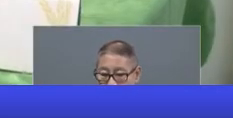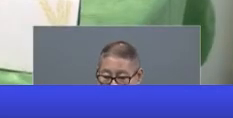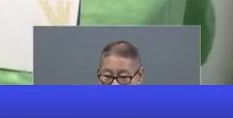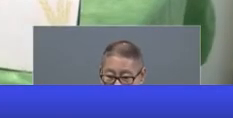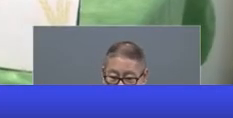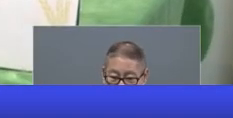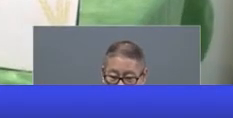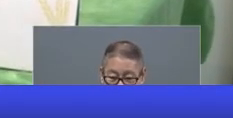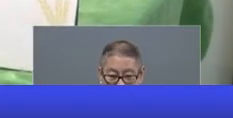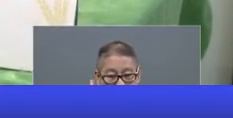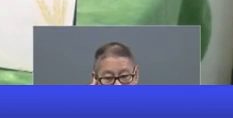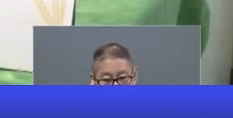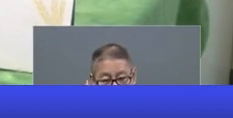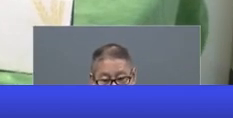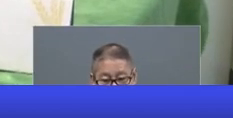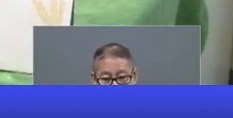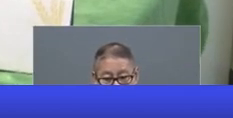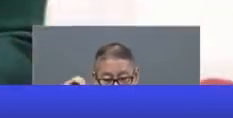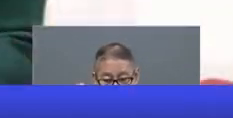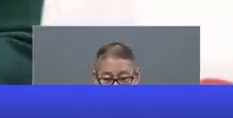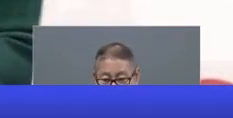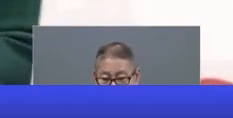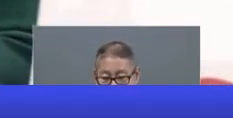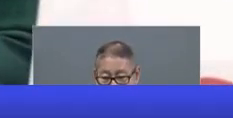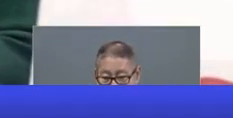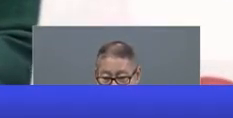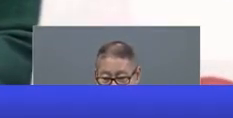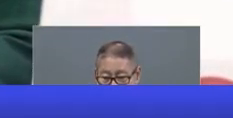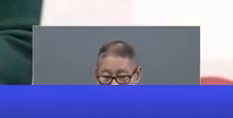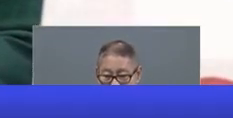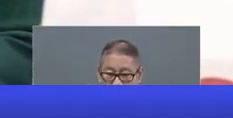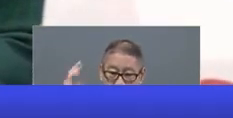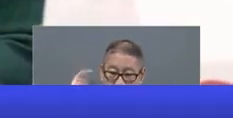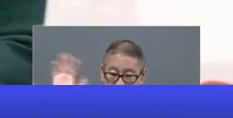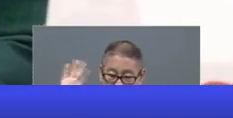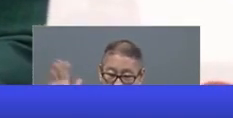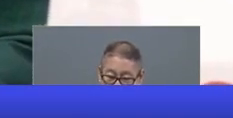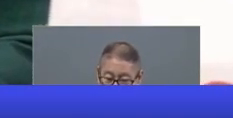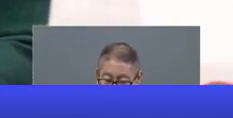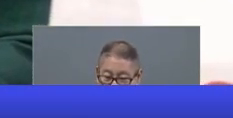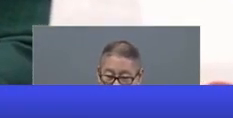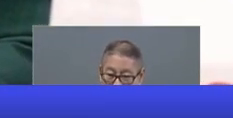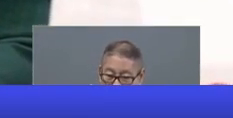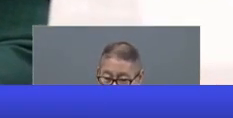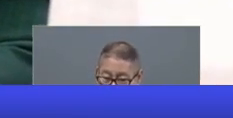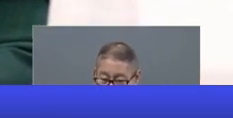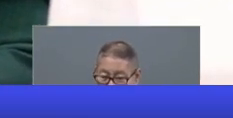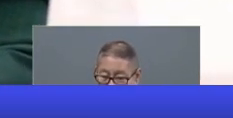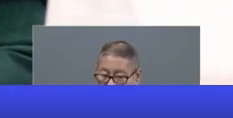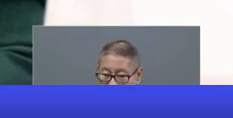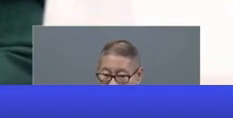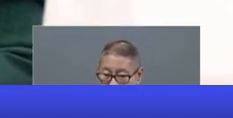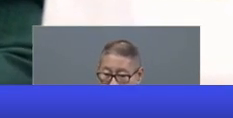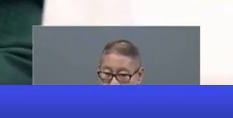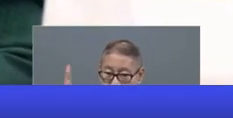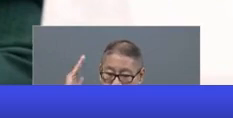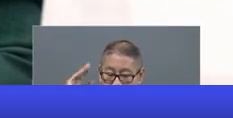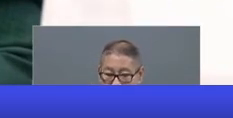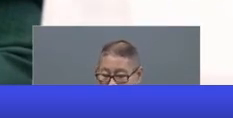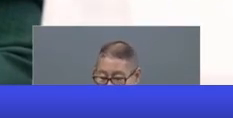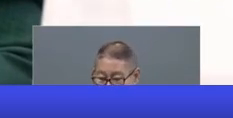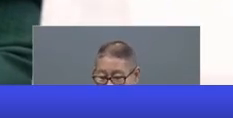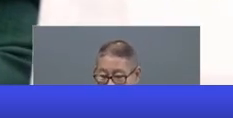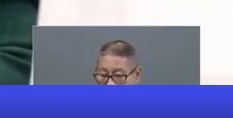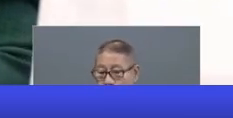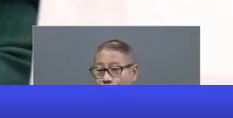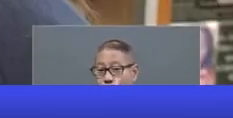ให้อัปเดตแอปนะคะอันนี้กดอัพเดตแอปได้นะคะก็กดไปตามที่เค้าแจ้งไว้ในหน้าจอที่ท่านพบเจอได้เลยนะ